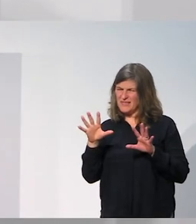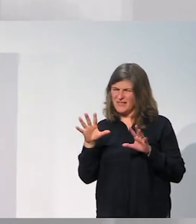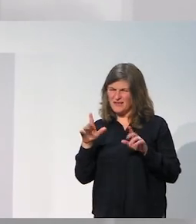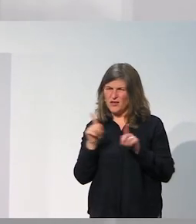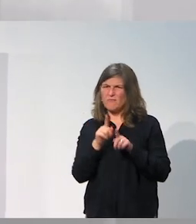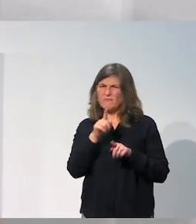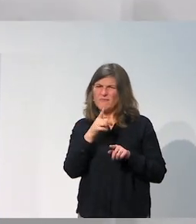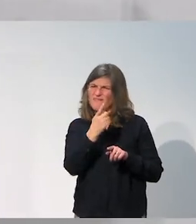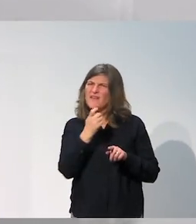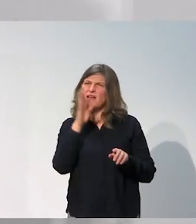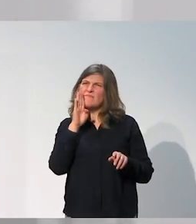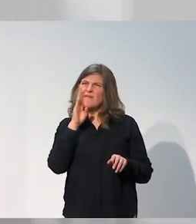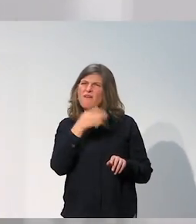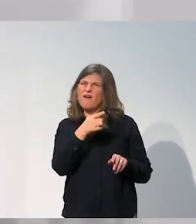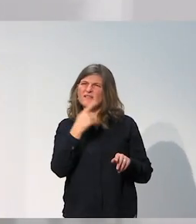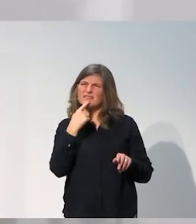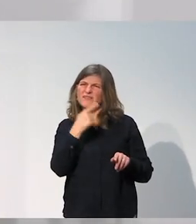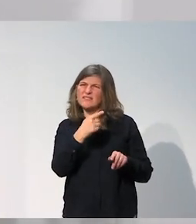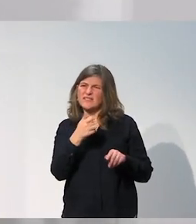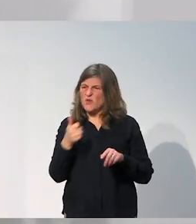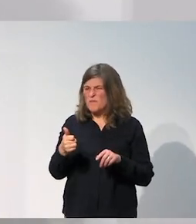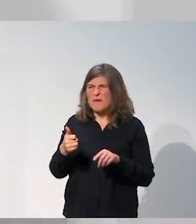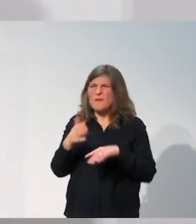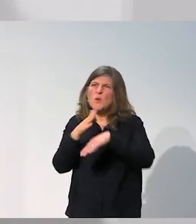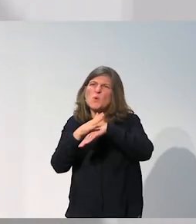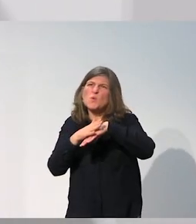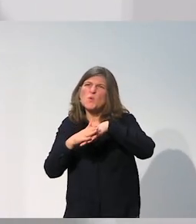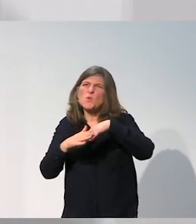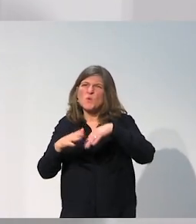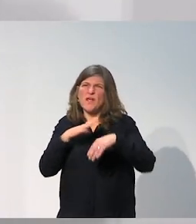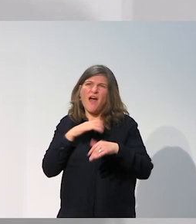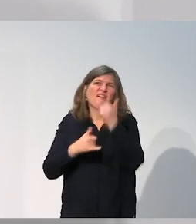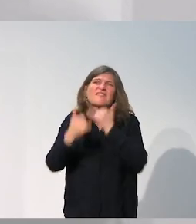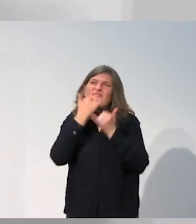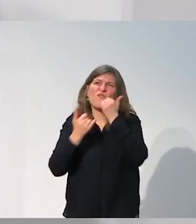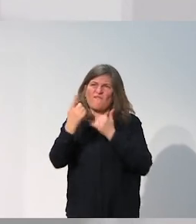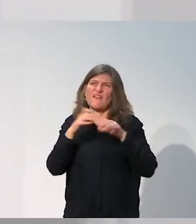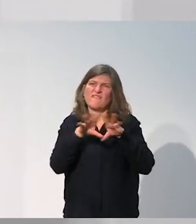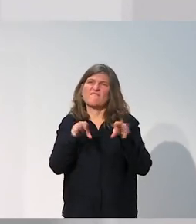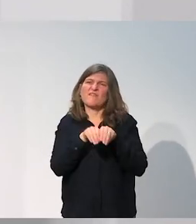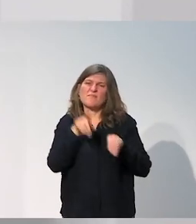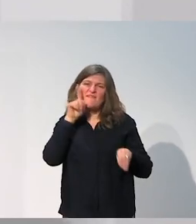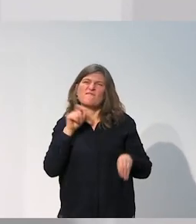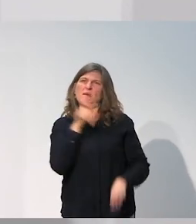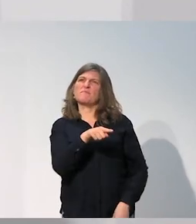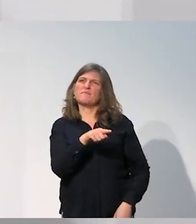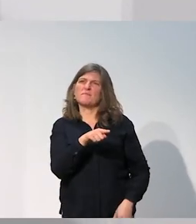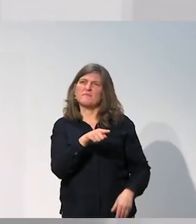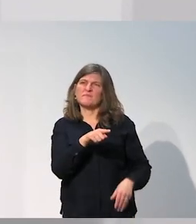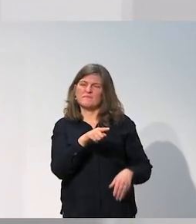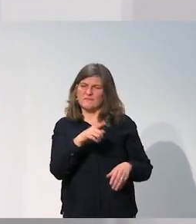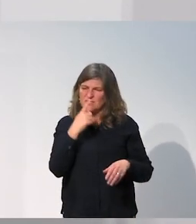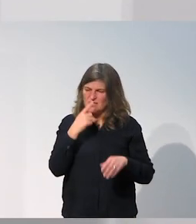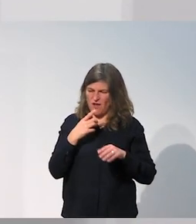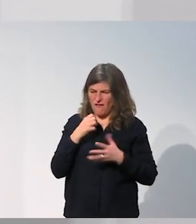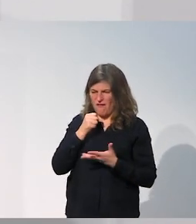mère. Voilà. Le fils est du côté des doux. Le fils est l'enjeu du texte. La filiation, impossible.